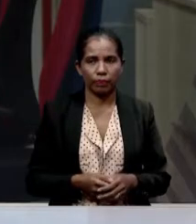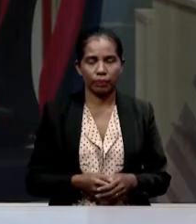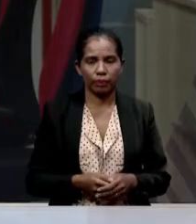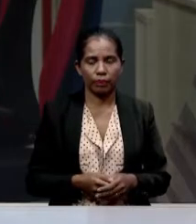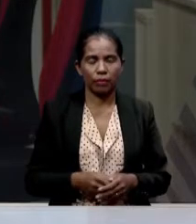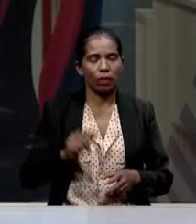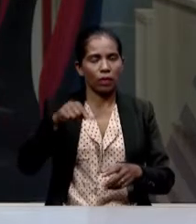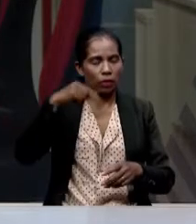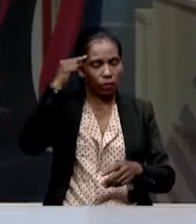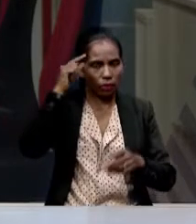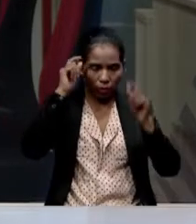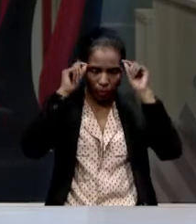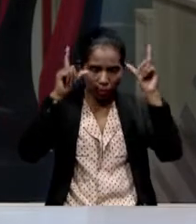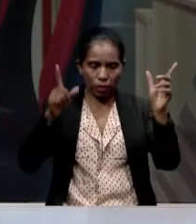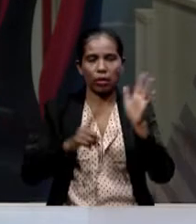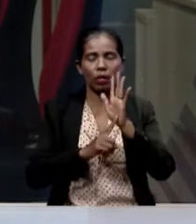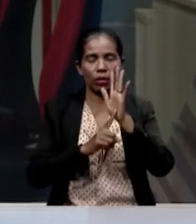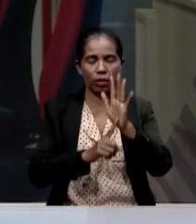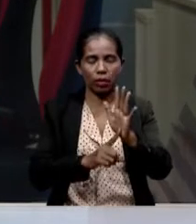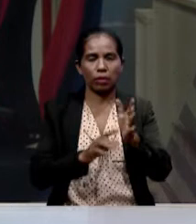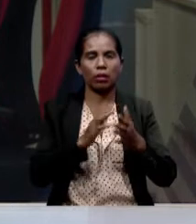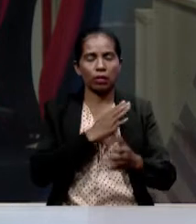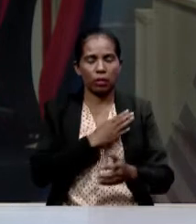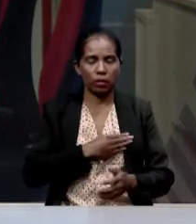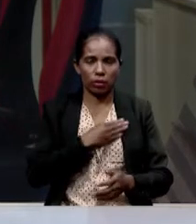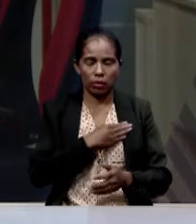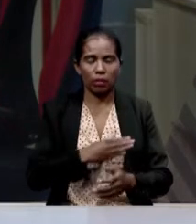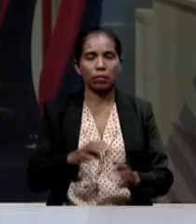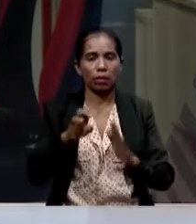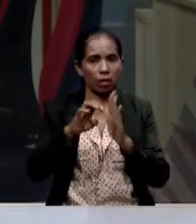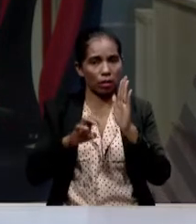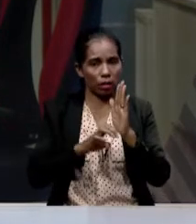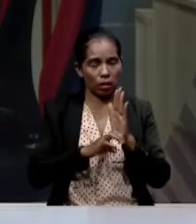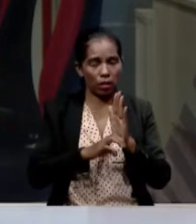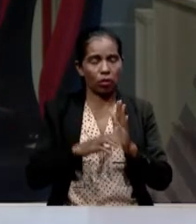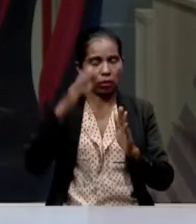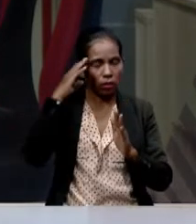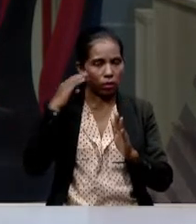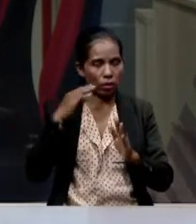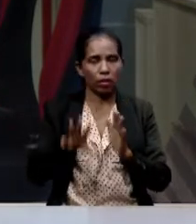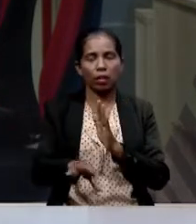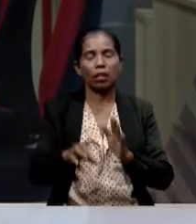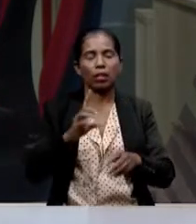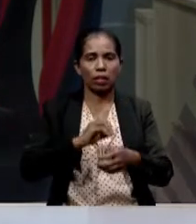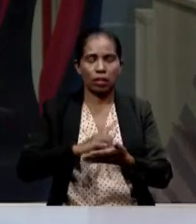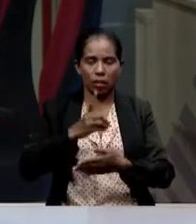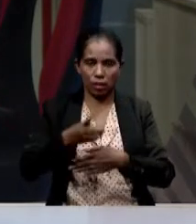Governo Timor-Leste atau Solidaridade ba Estado República Coreia nebehetan desastre natural.